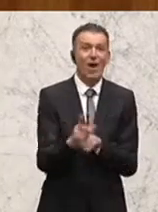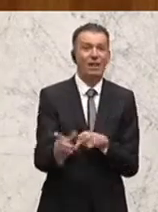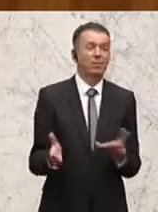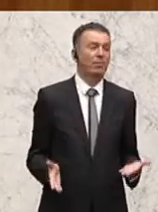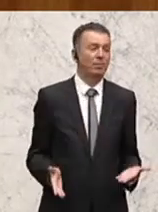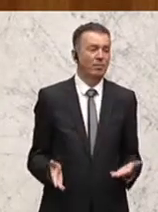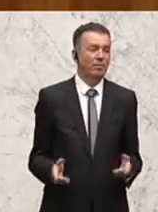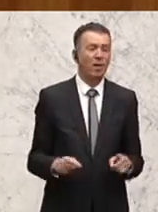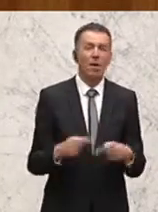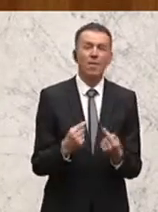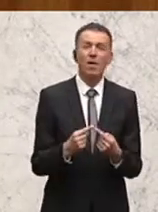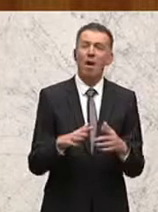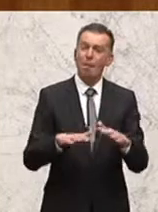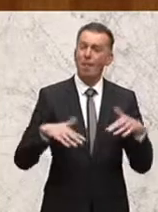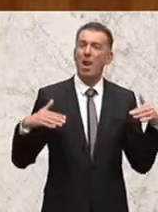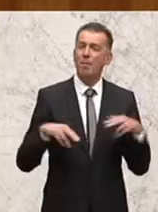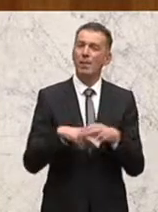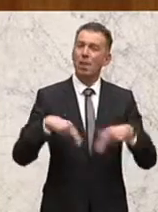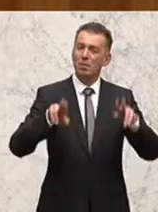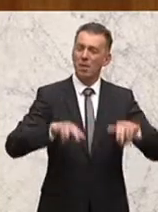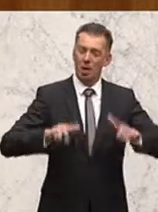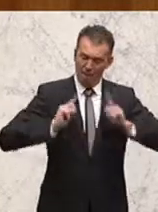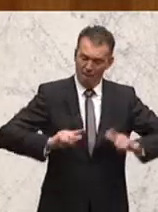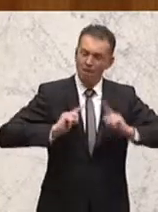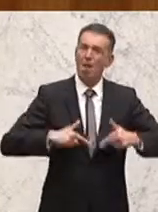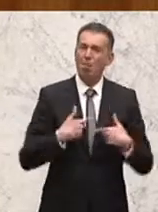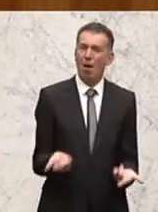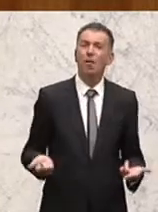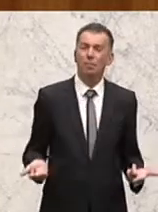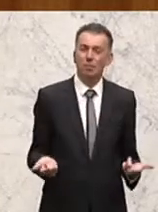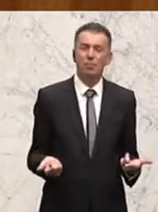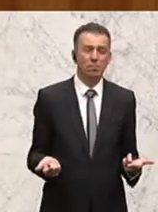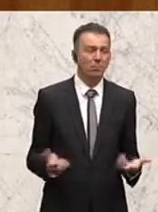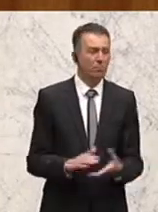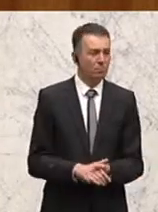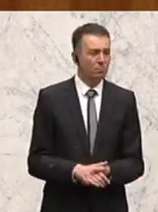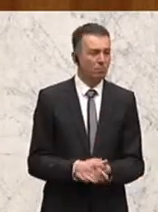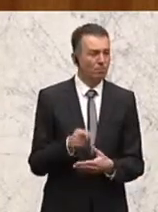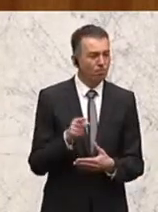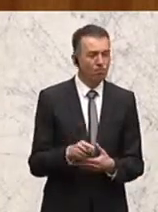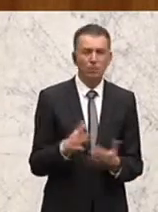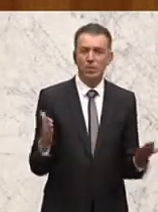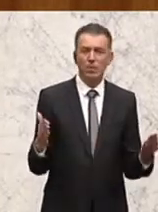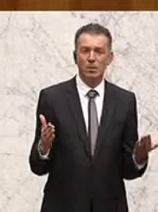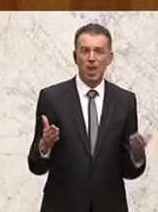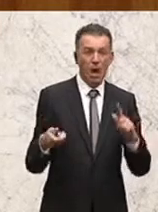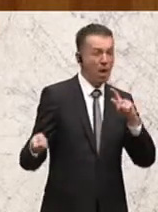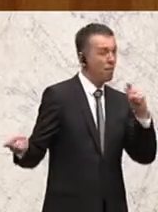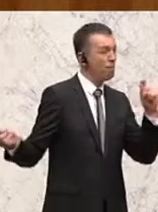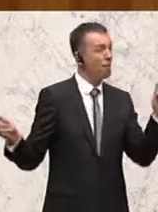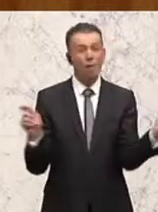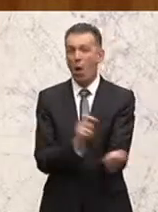Also, was wir im Nationalrat schon erwarten dürfen, ist, dass bei einer derartig grundlegenden